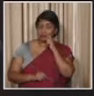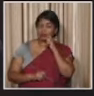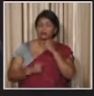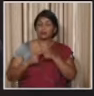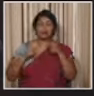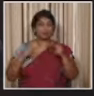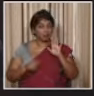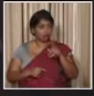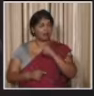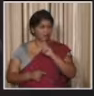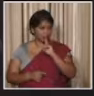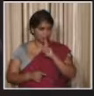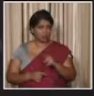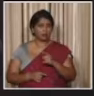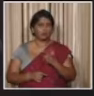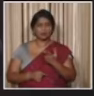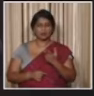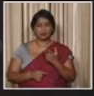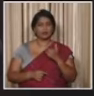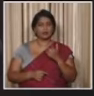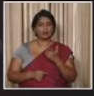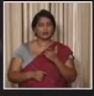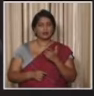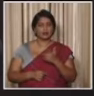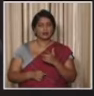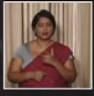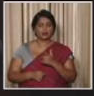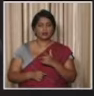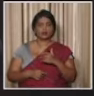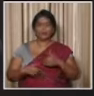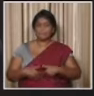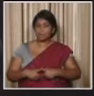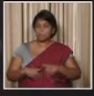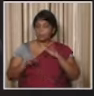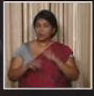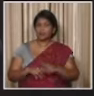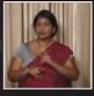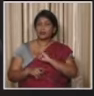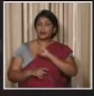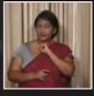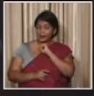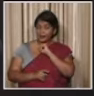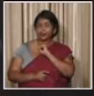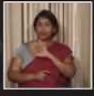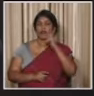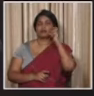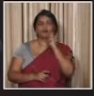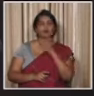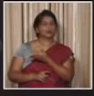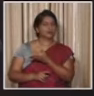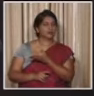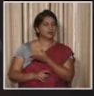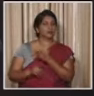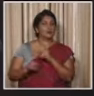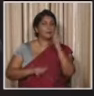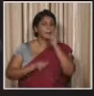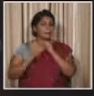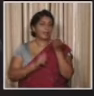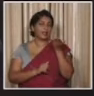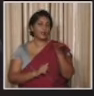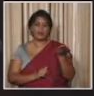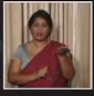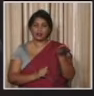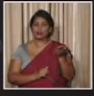Trust awal dia di kene kemangahan none. Badagin ne wenwen hari. Tapi perdi ay. Badagin ne wenwen kaya kahane ka trust awal dia. Beti ka